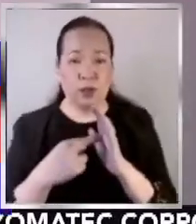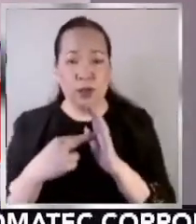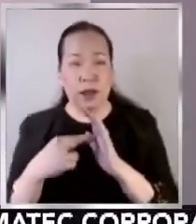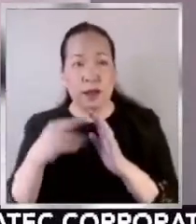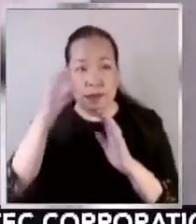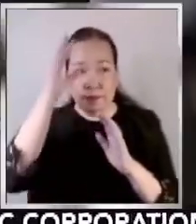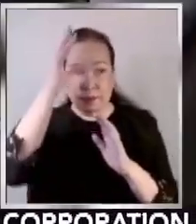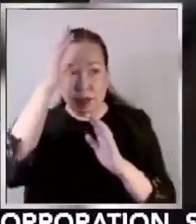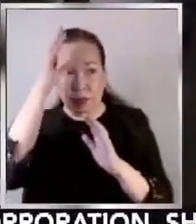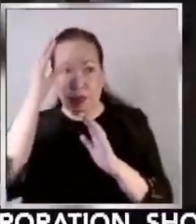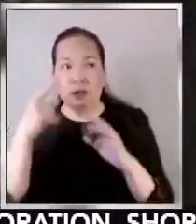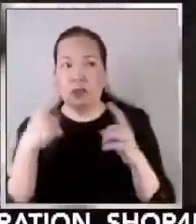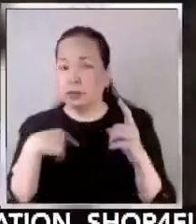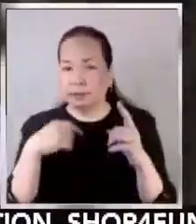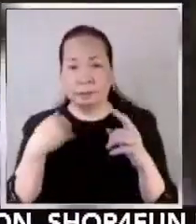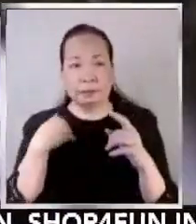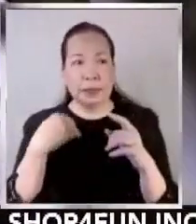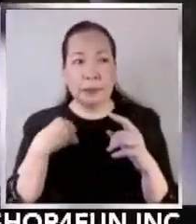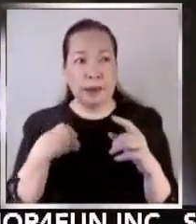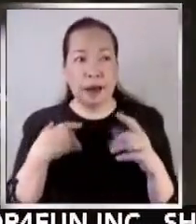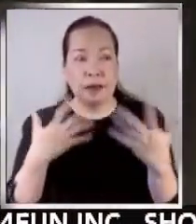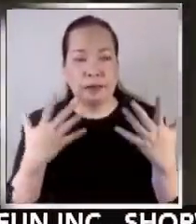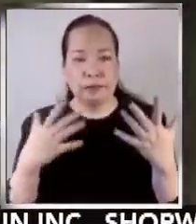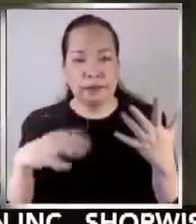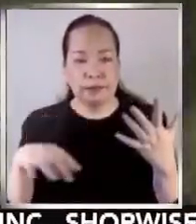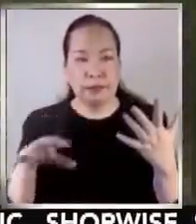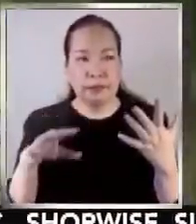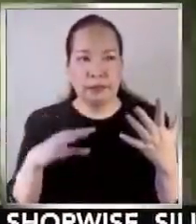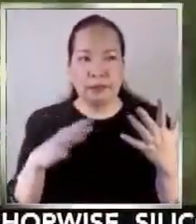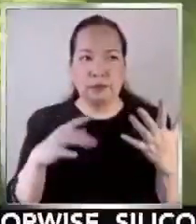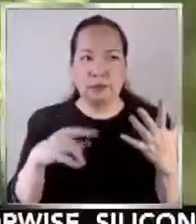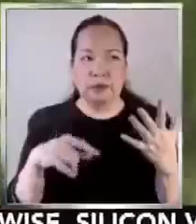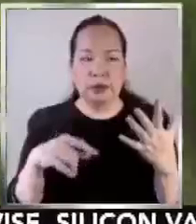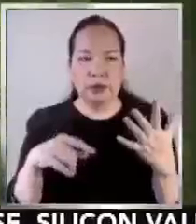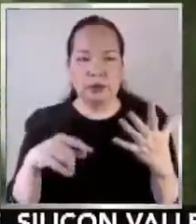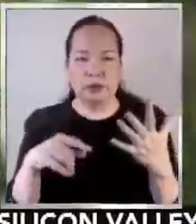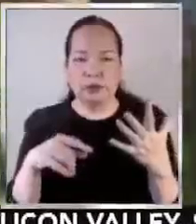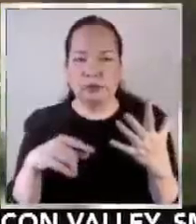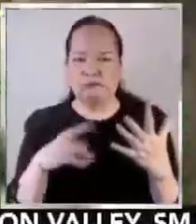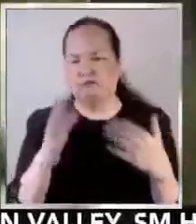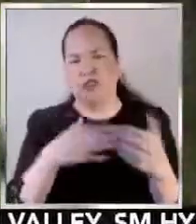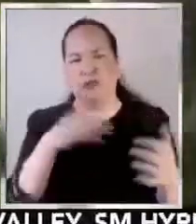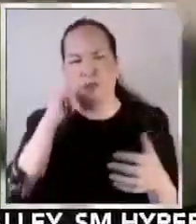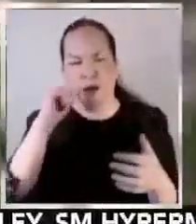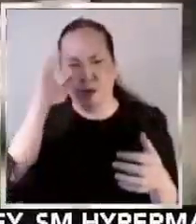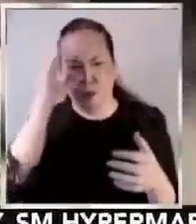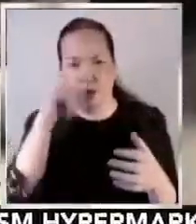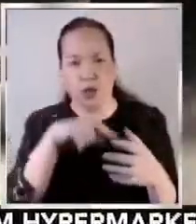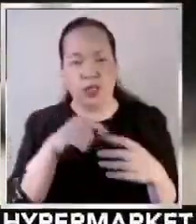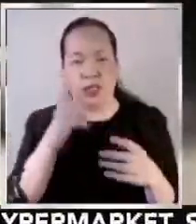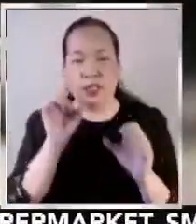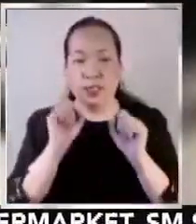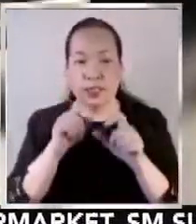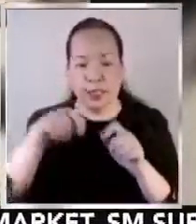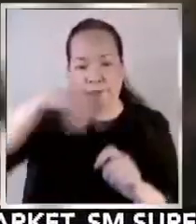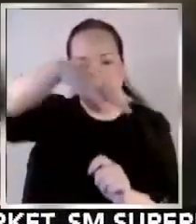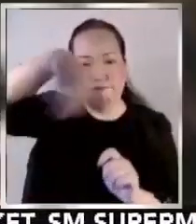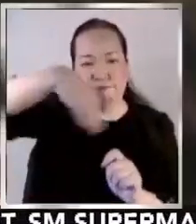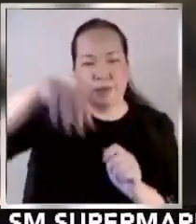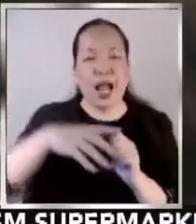pinipiling kasarian. Ang cotton candy vendor na si Evangeline, na 18 taon ng biyuda, siya na ring ama ng kanyang 7